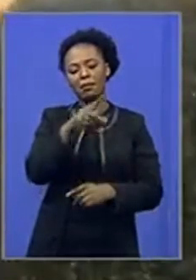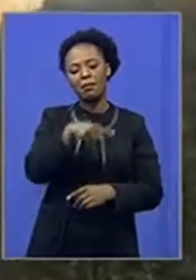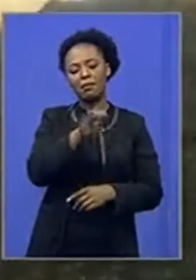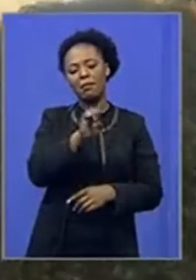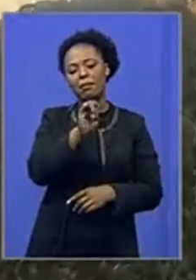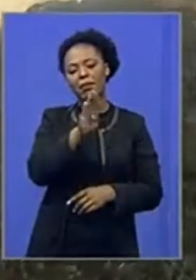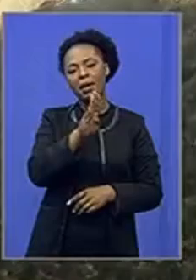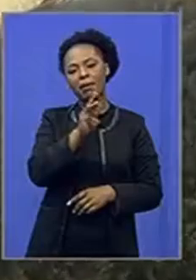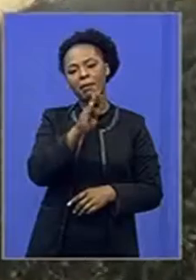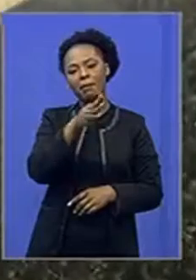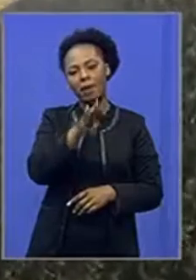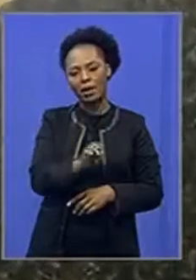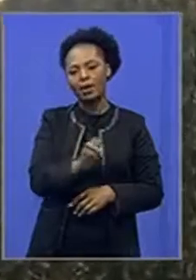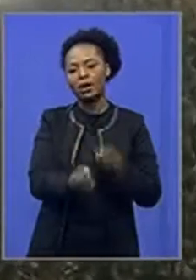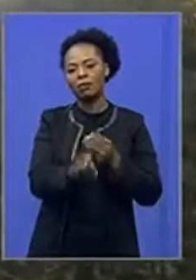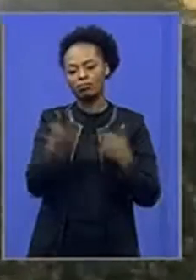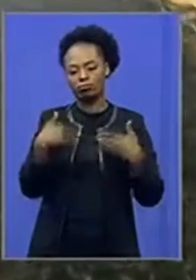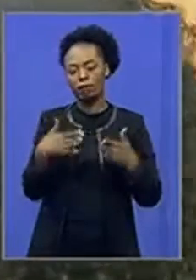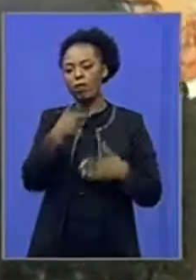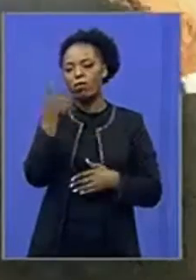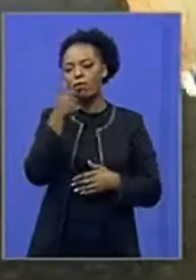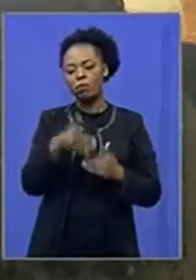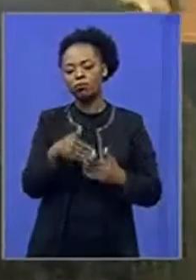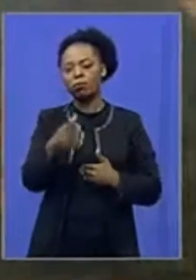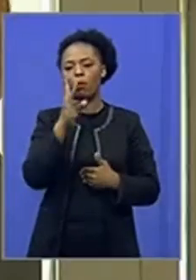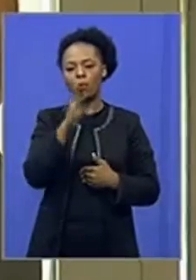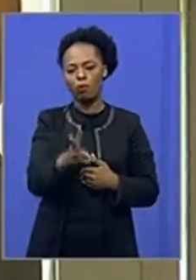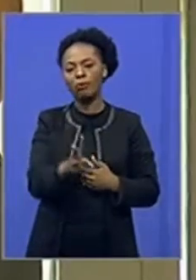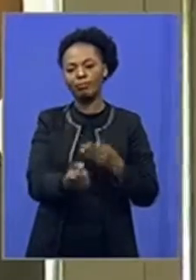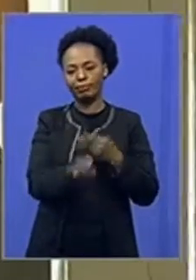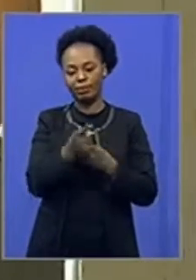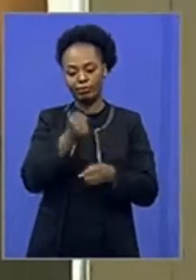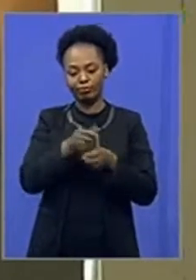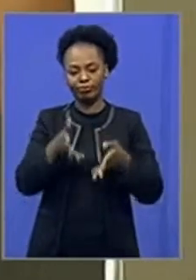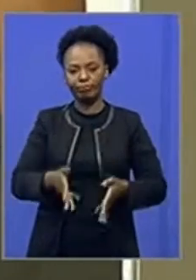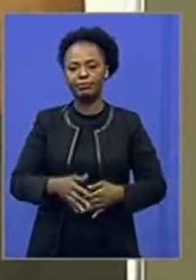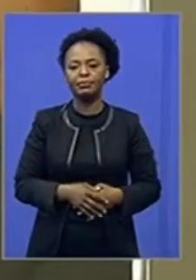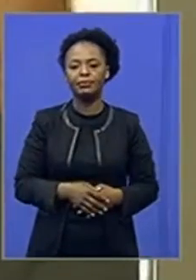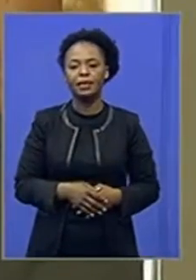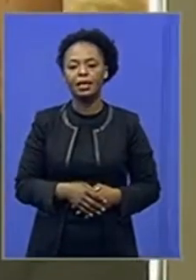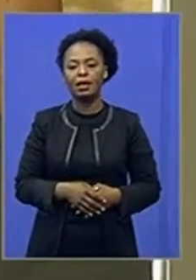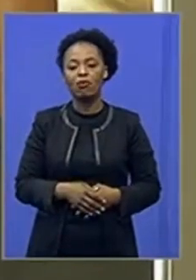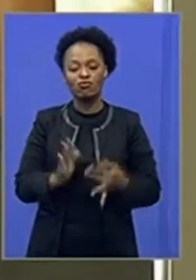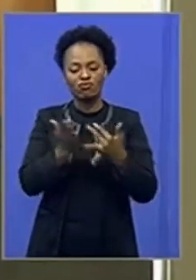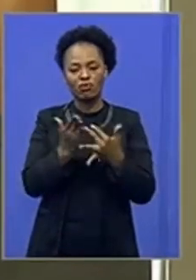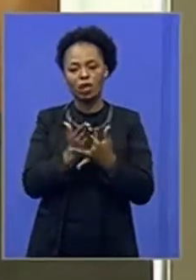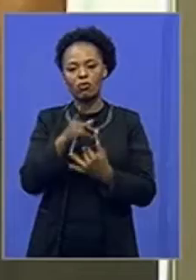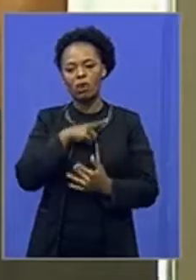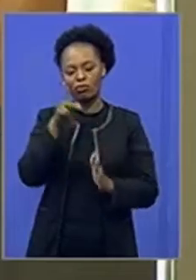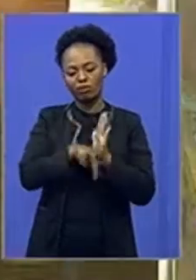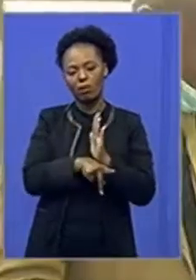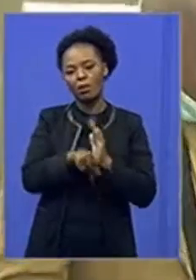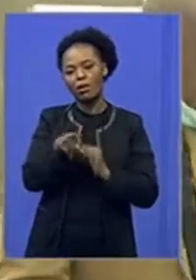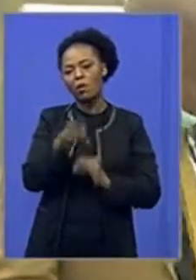go ka simolola go tloga ka kgwedi ya Moranang a le 10 go fitlha a le 28 monongwaga. Kgetsi eno e akaretsa polao ya badiramoepong